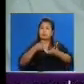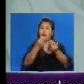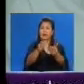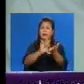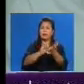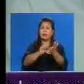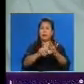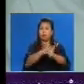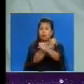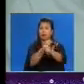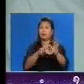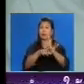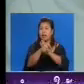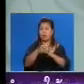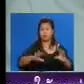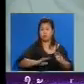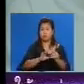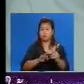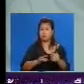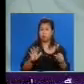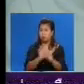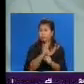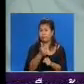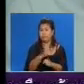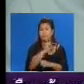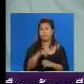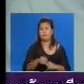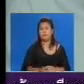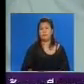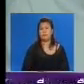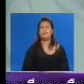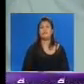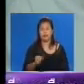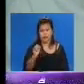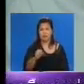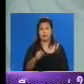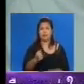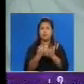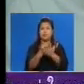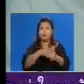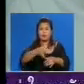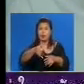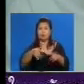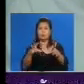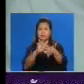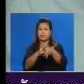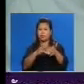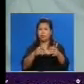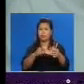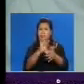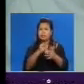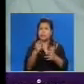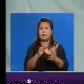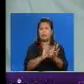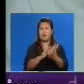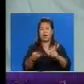ถอวครอบคุมแล้นะครับก็ควบคุม ก็จะช่วยให้การเขาสมยาดีข้นแต่ยไก็ตามก็อย่ทีเมื่อกี้